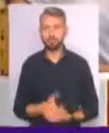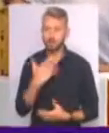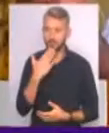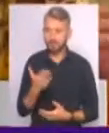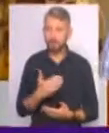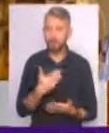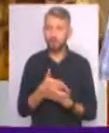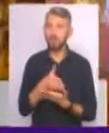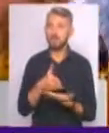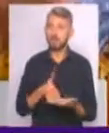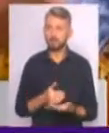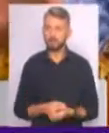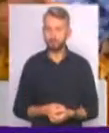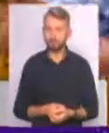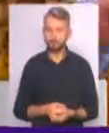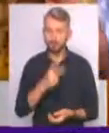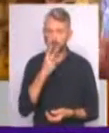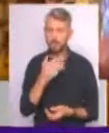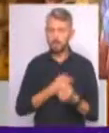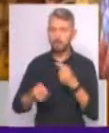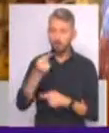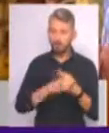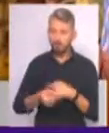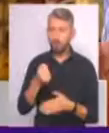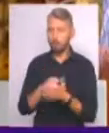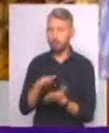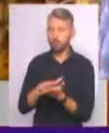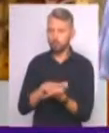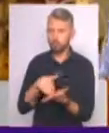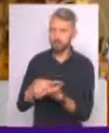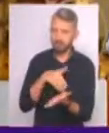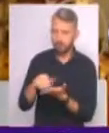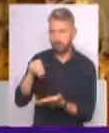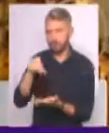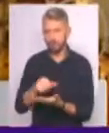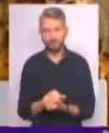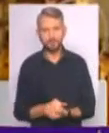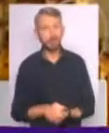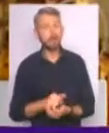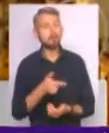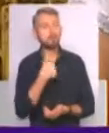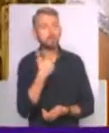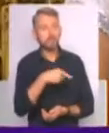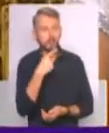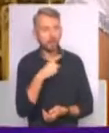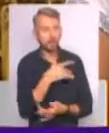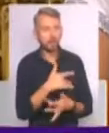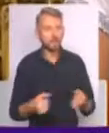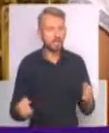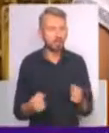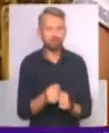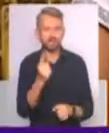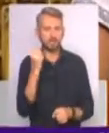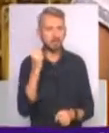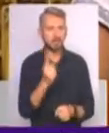Спасибі. От хліб. Хліб. Ми повертаємось все одно до бутерброда з маслом і сіллю. Да. Опять же, ми вже говорили, що категорічних